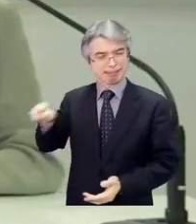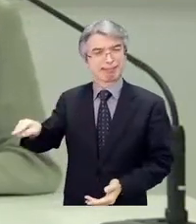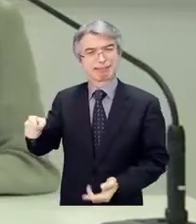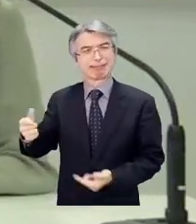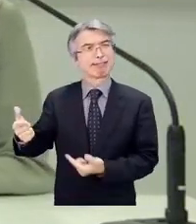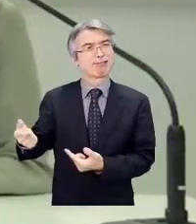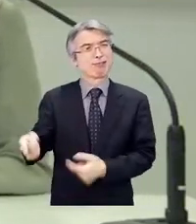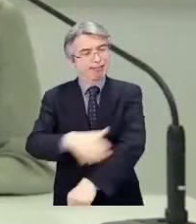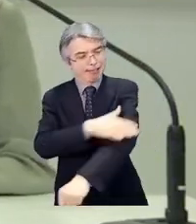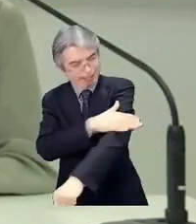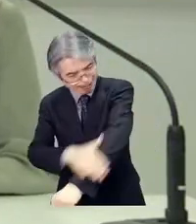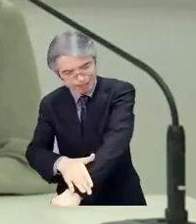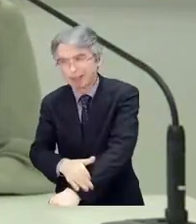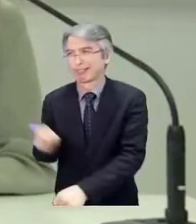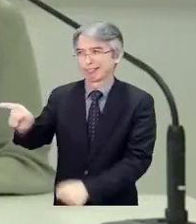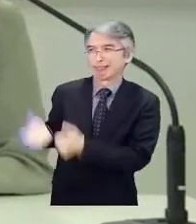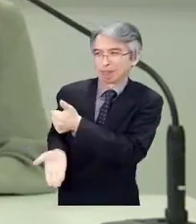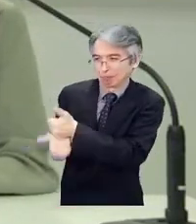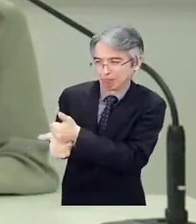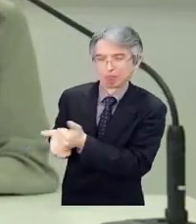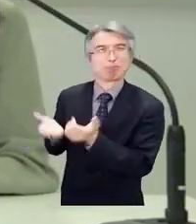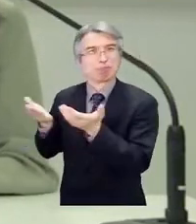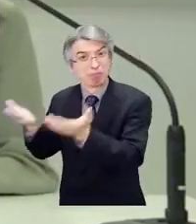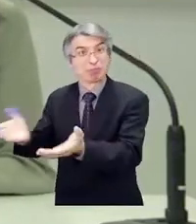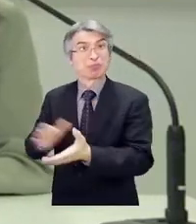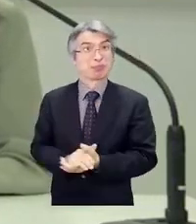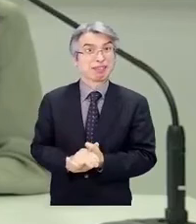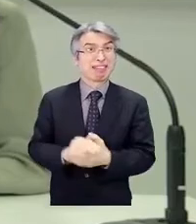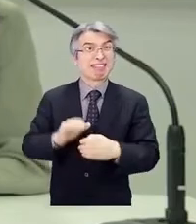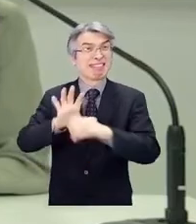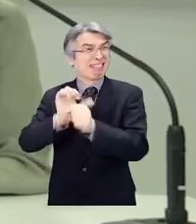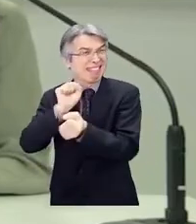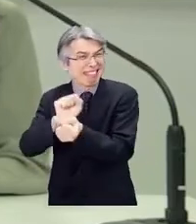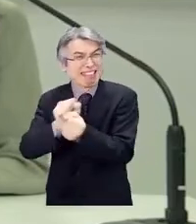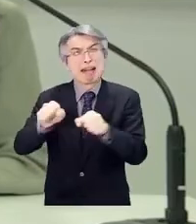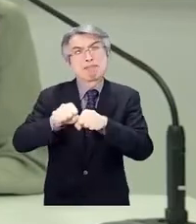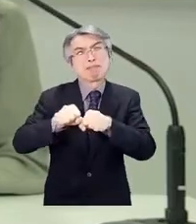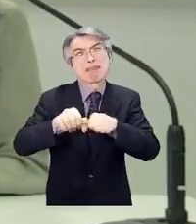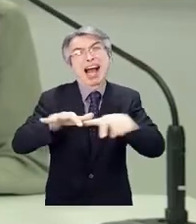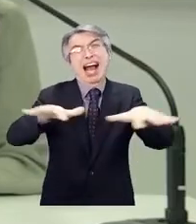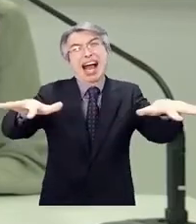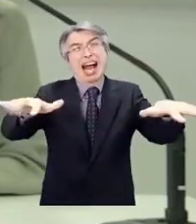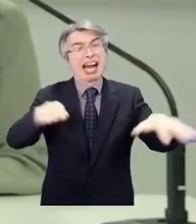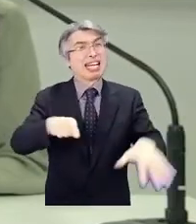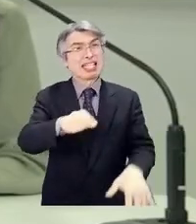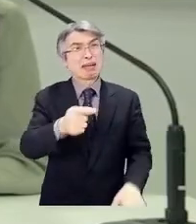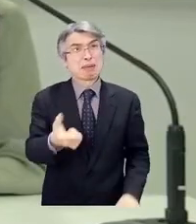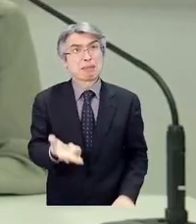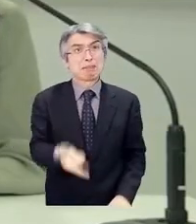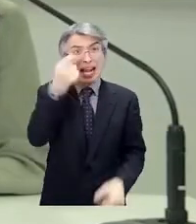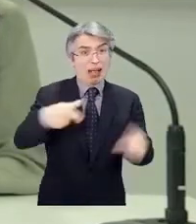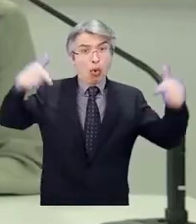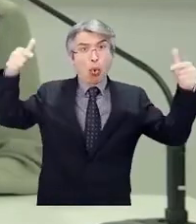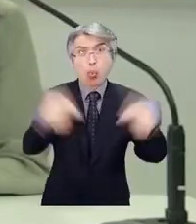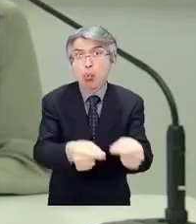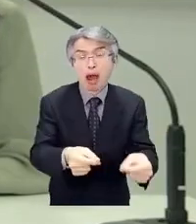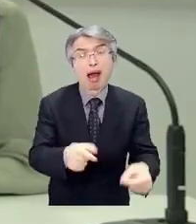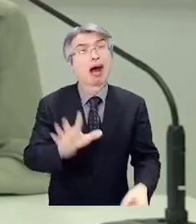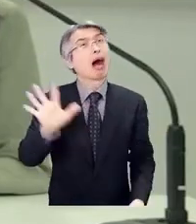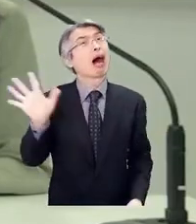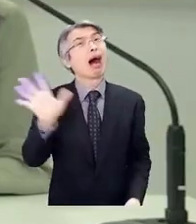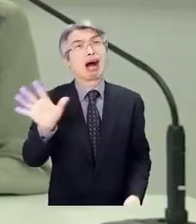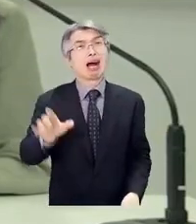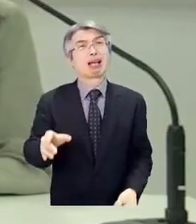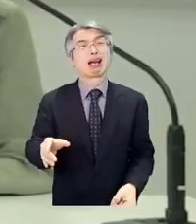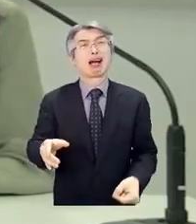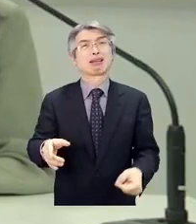받지 않았나라는 생각이 들고요. 어쩌면 이제 이 코로나 상황이 이렇게 아주 빨리 극복될 수 있으면 좋은데 사실